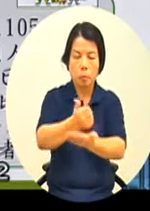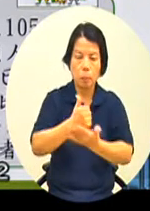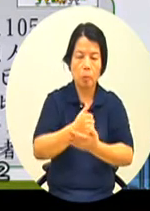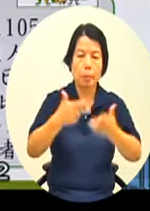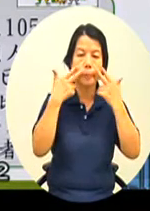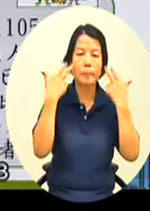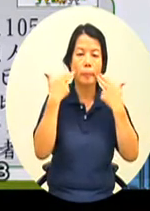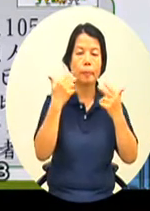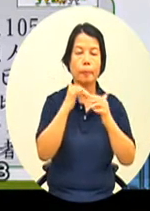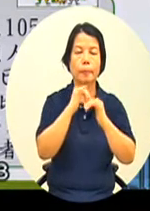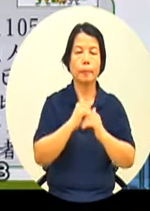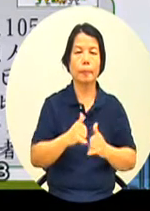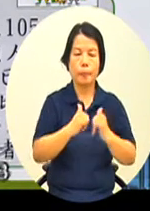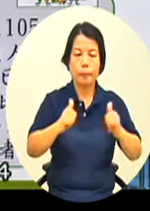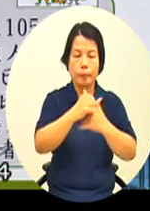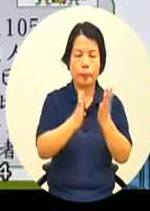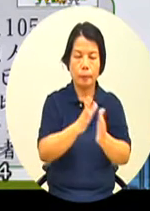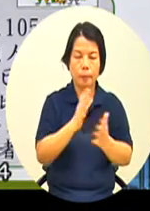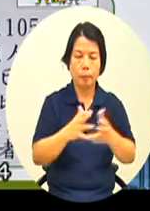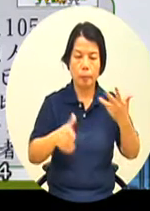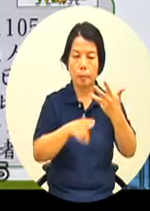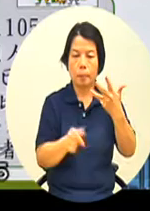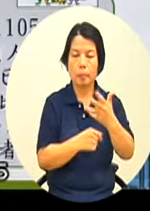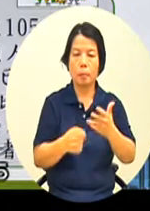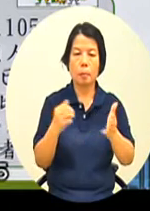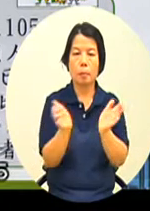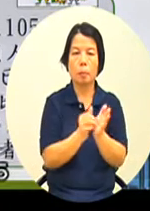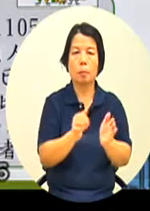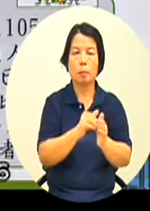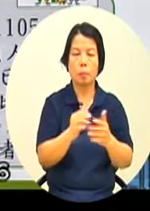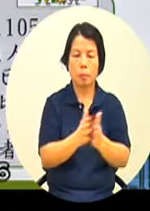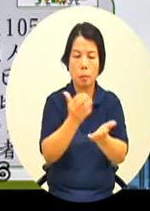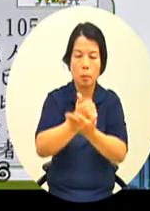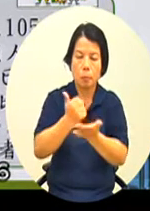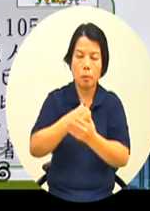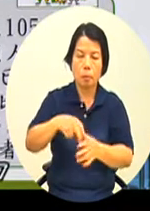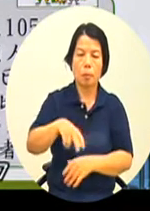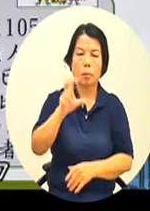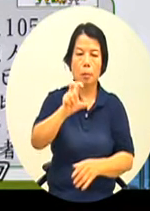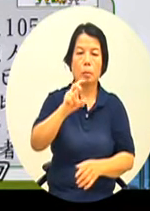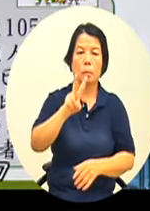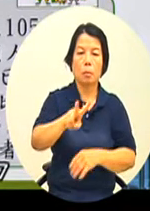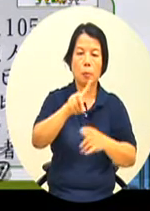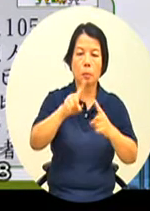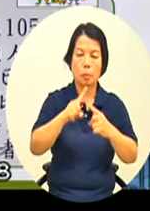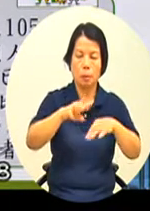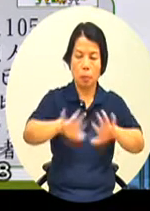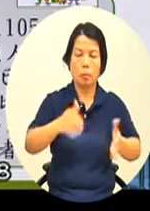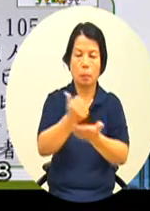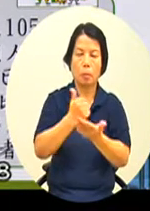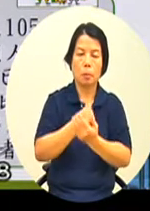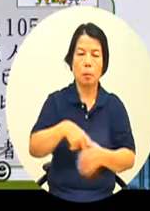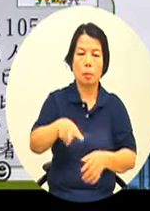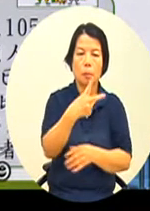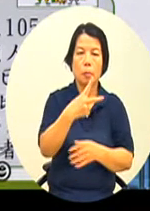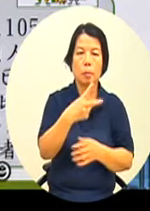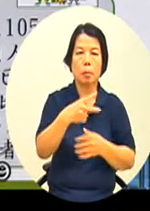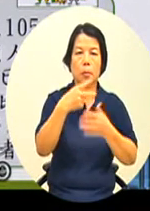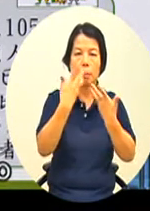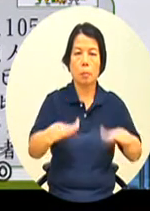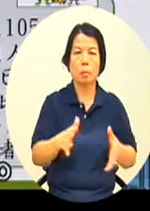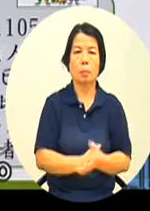分，到8月份为止，我们五列禁用应该禁用72个人，我们目前已经禁用250个人，禁用比例